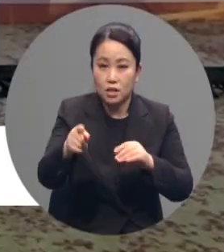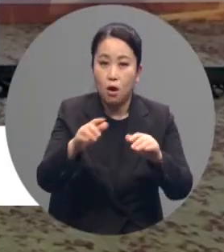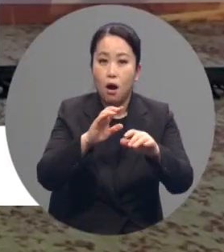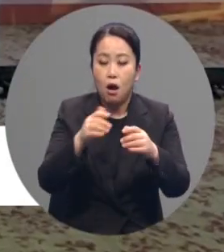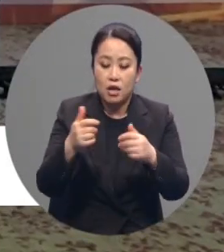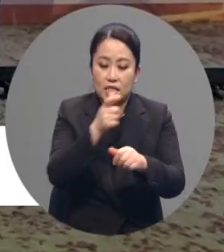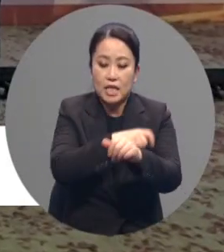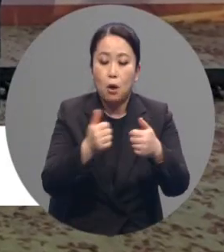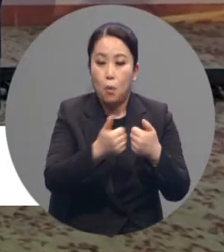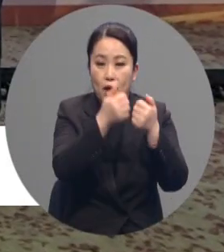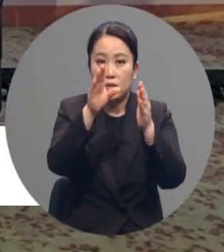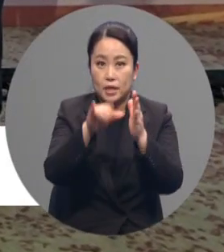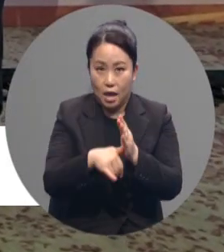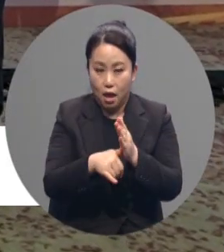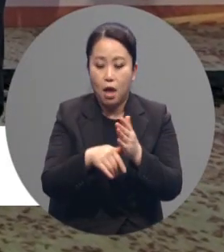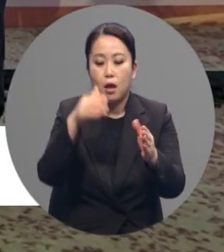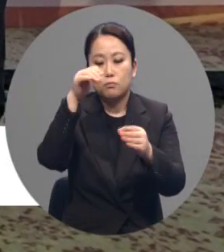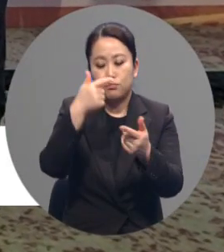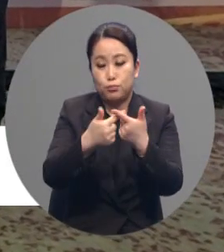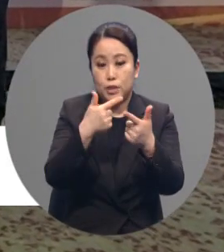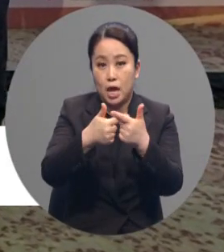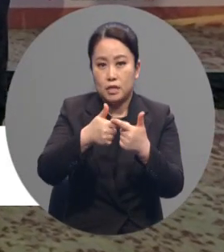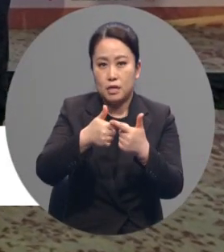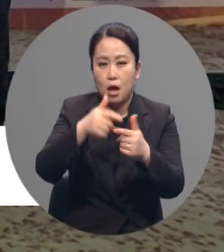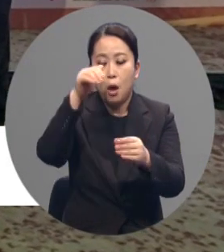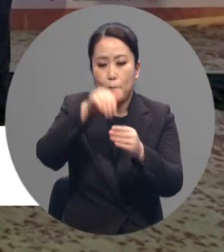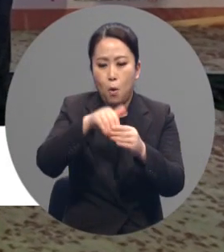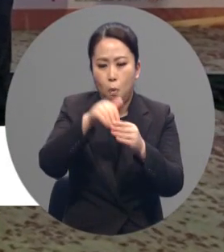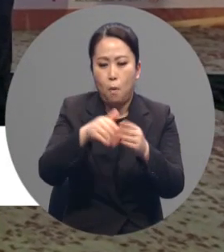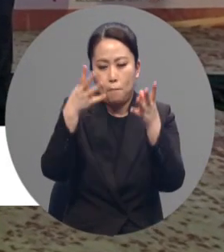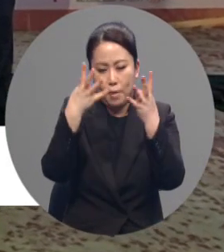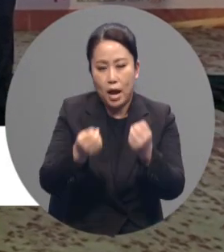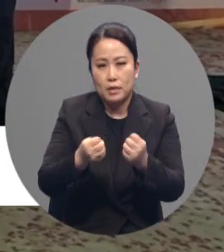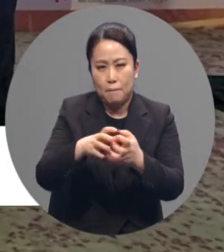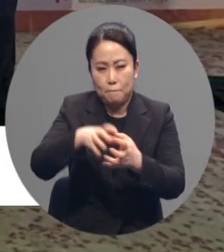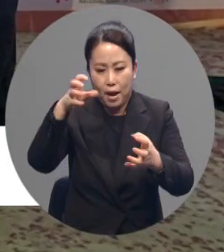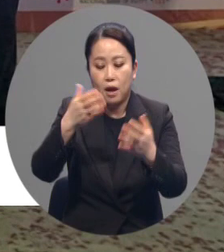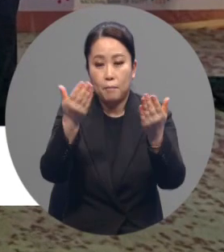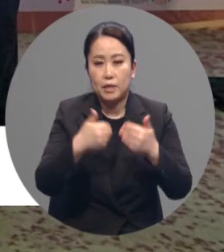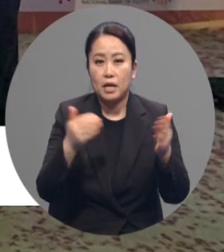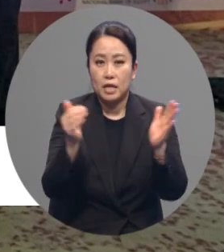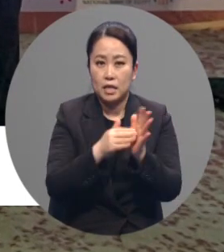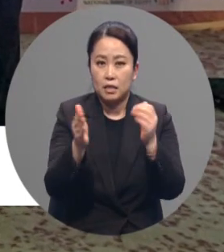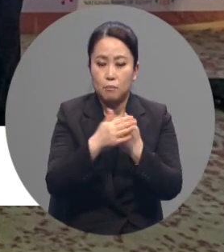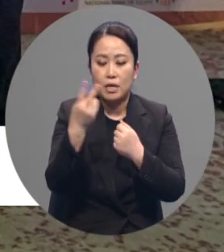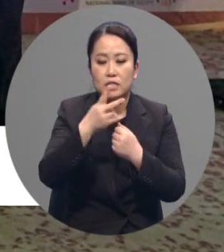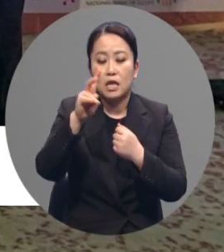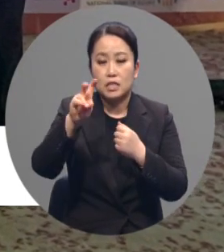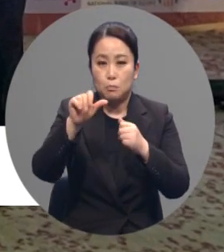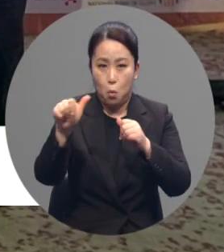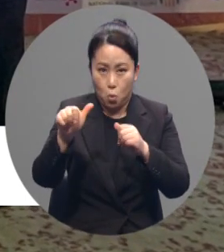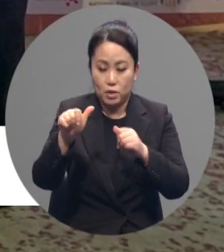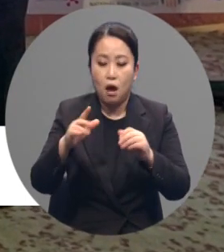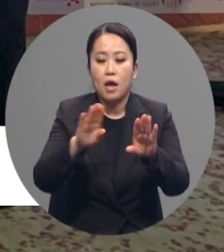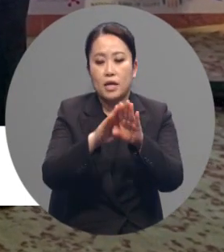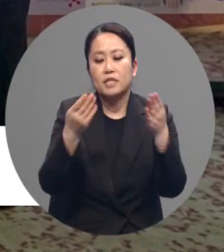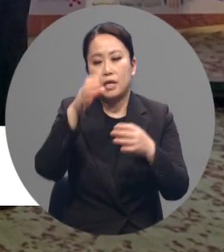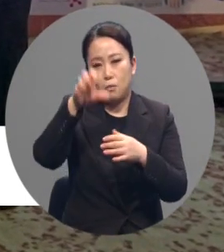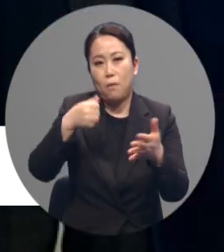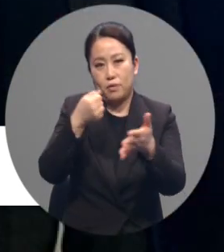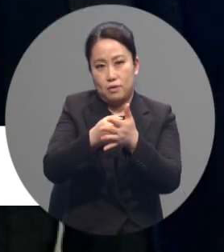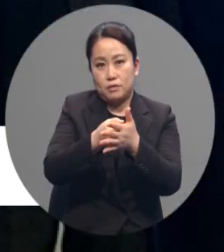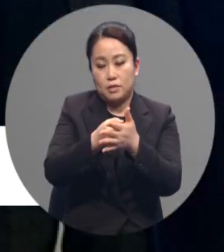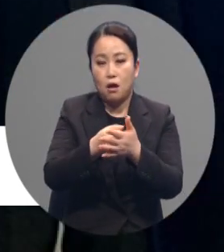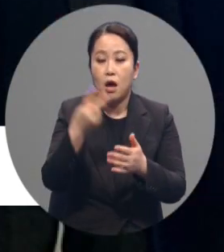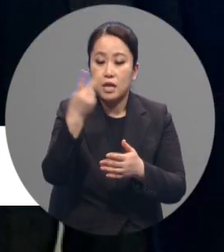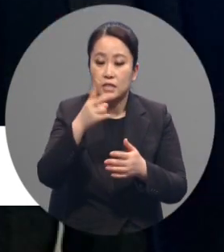이사회에서 부산이 최다 득표를 확보해 2025년 총회 개최지로 최종 결정됐다고 밝혔습니다.